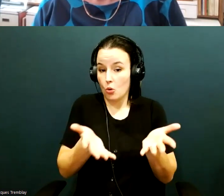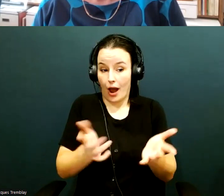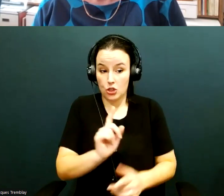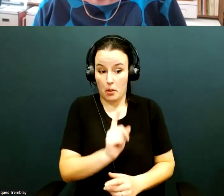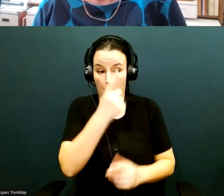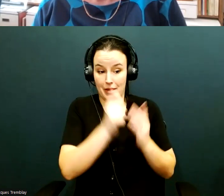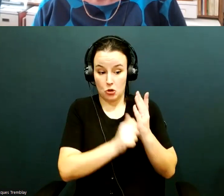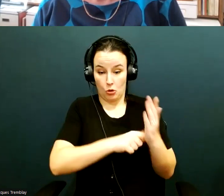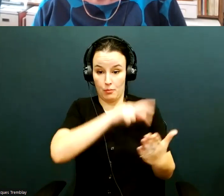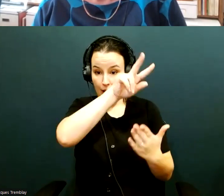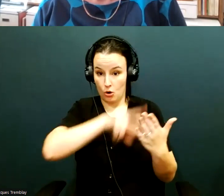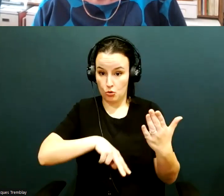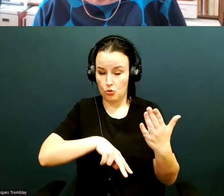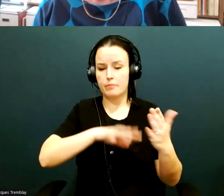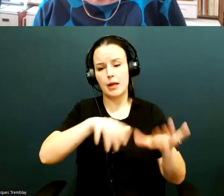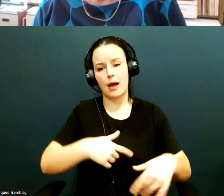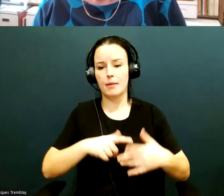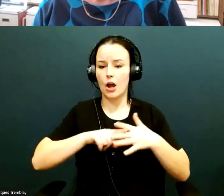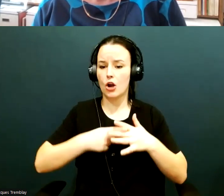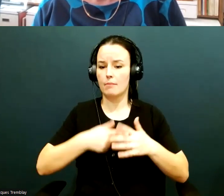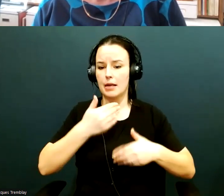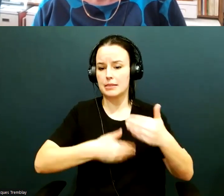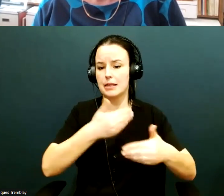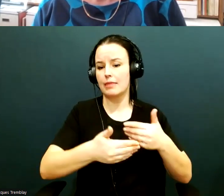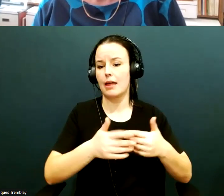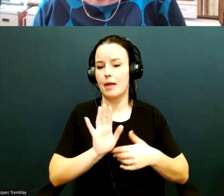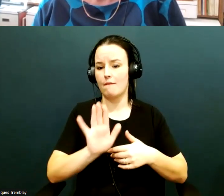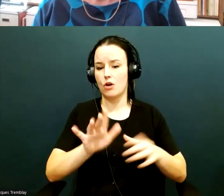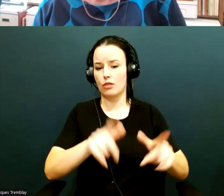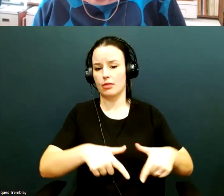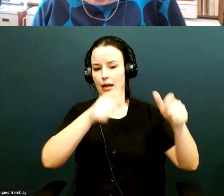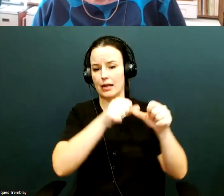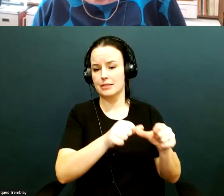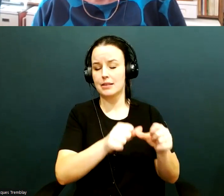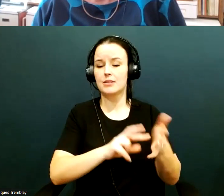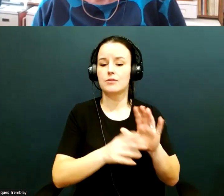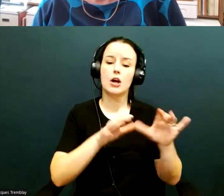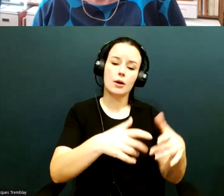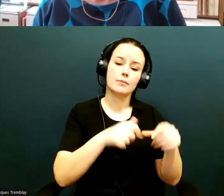premier document-là, puis à vous mettre en dialogue avec les gens au sein de votre résidence, que ce soit le comité de résidents, que